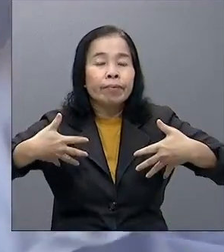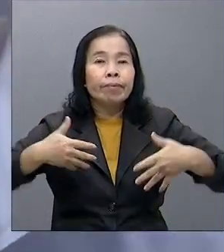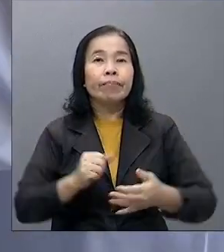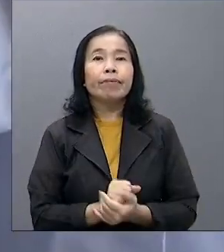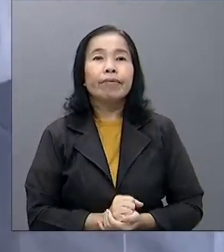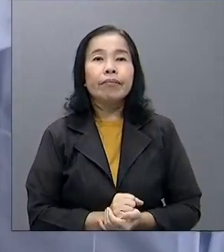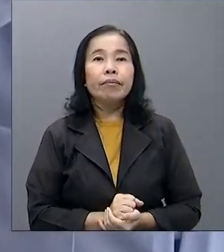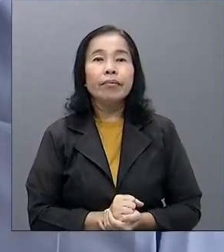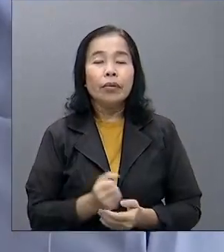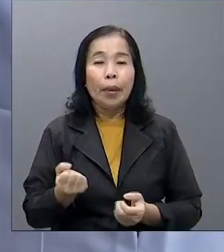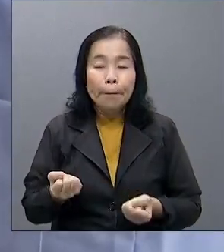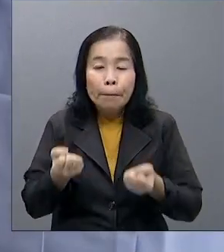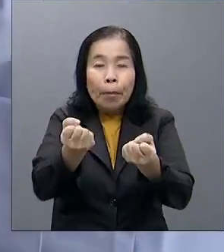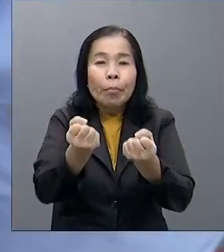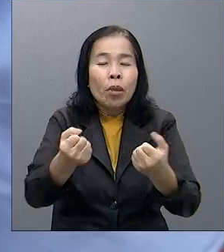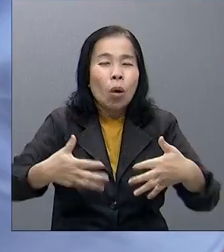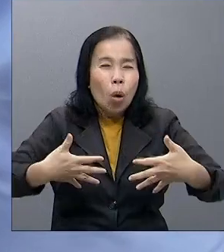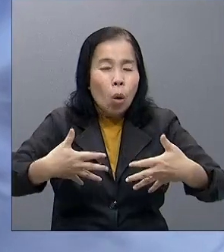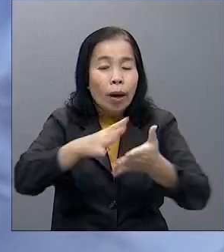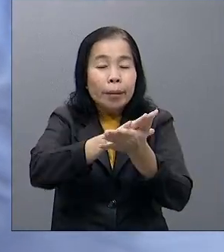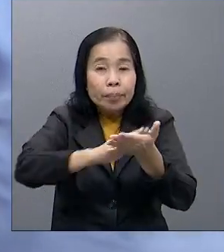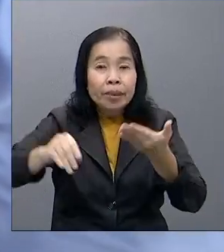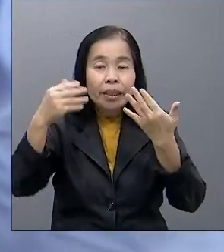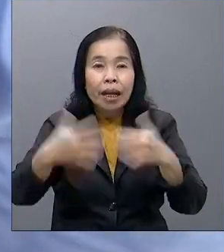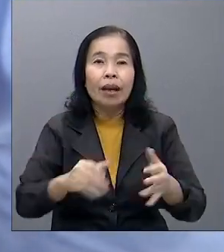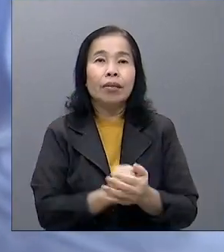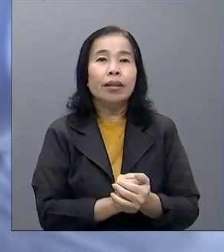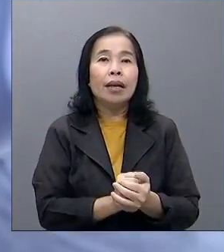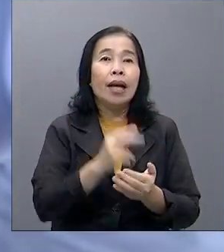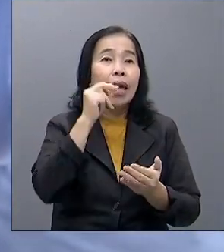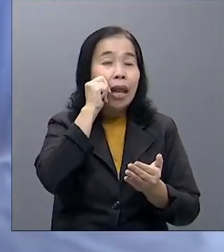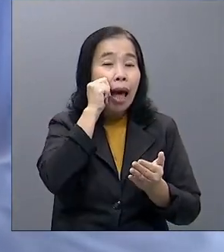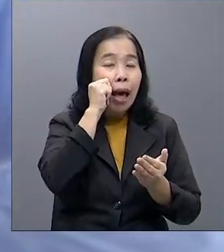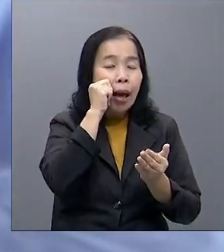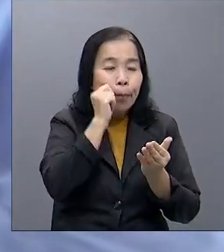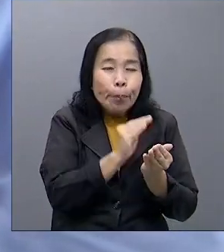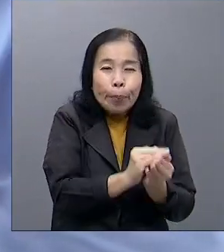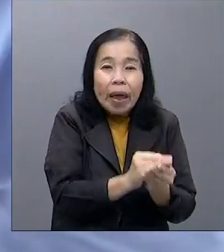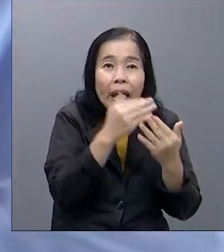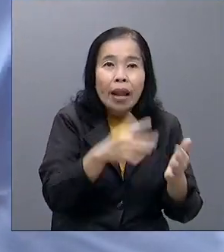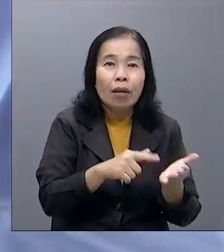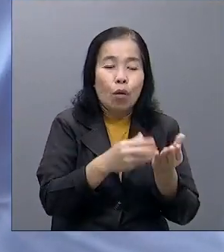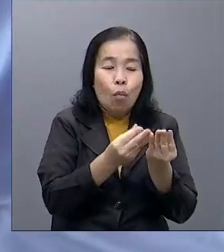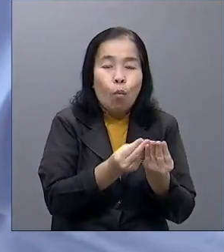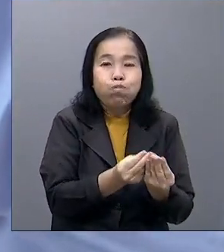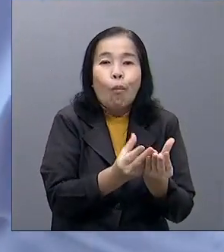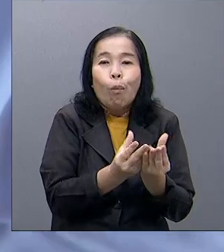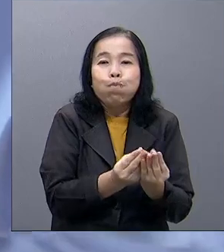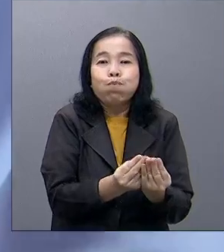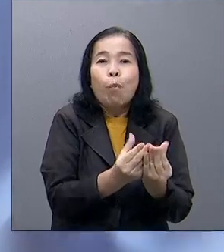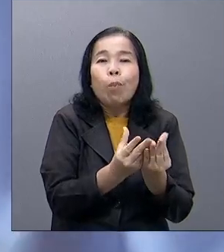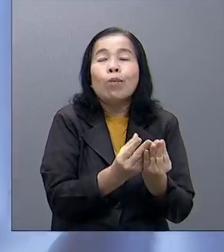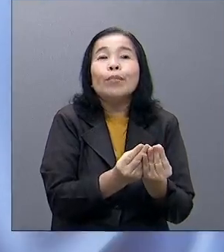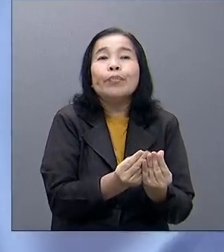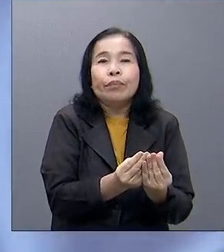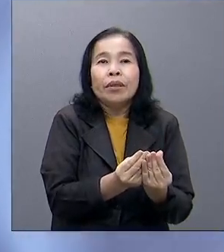เพื่อที่จะจัดการโปรตีนที่หลงเหลืออยู่นะครับพอผ่านกระบวนการแช่ด่างอบแล้วเนี่ยตัวเปลือกหอยเนี่ยมันจะเปราะขึ้นอย่างมากเลยเราส